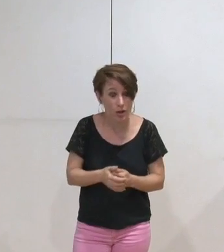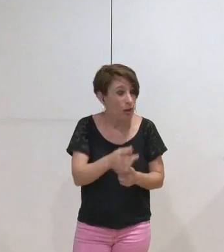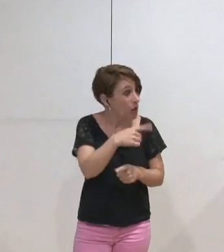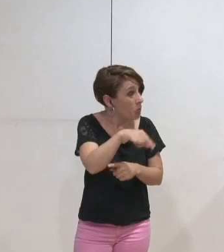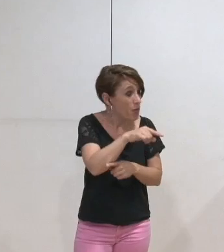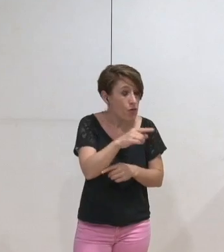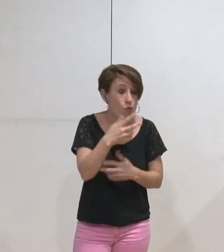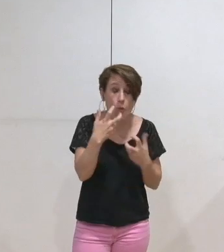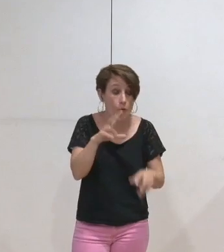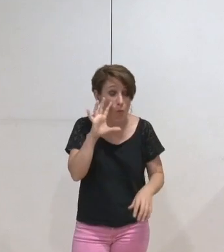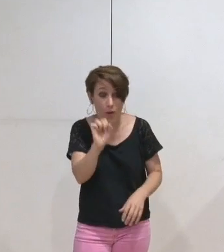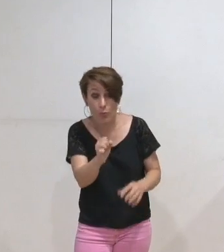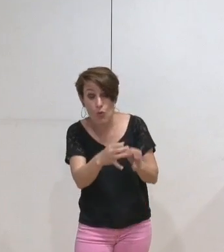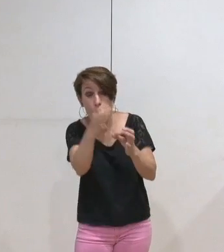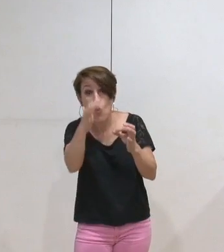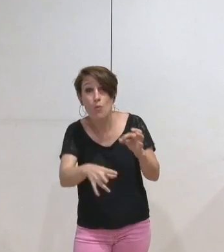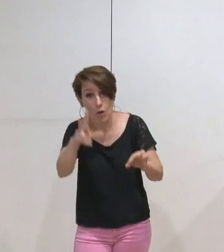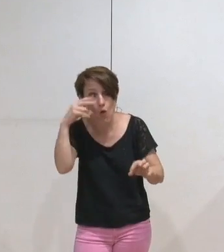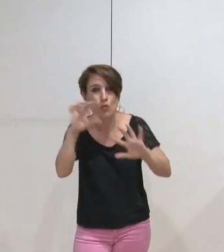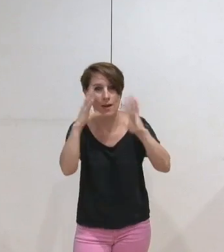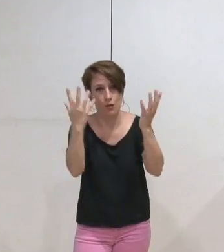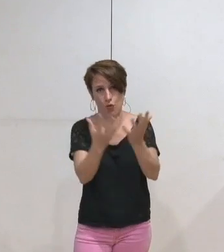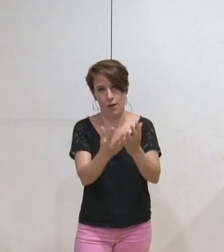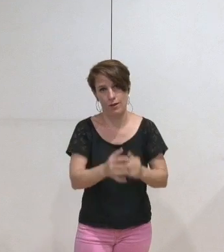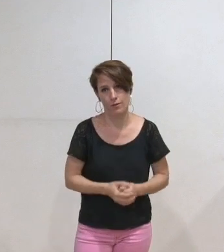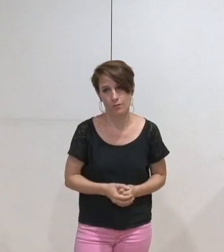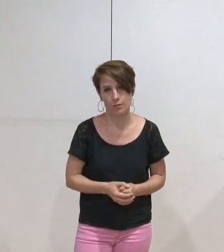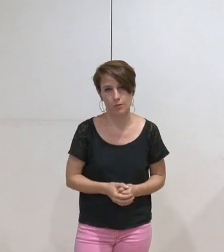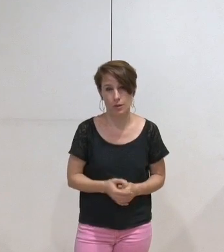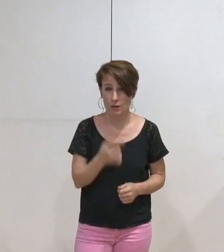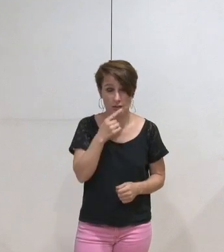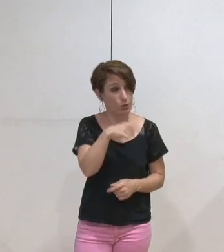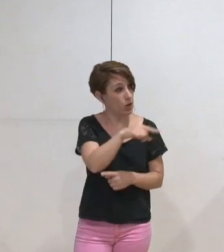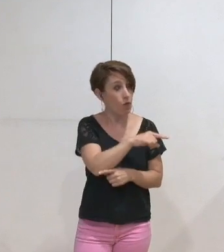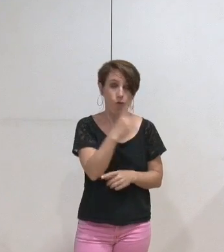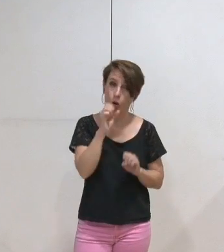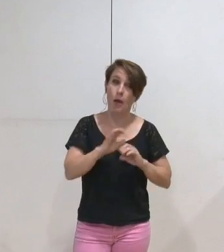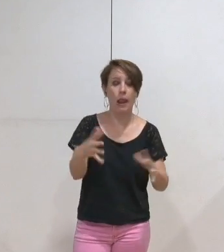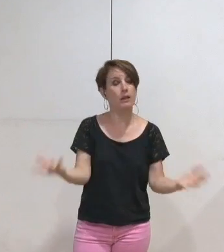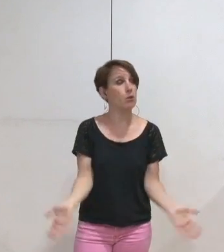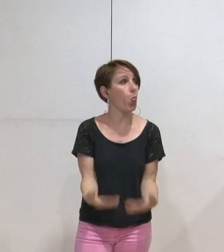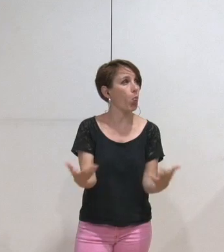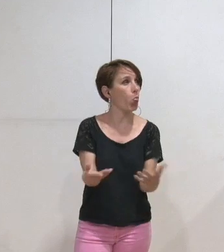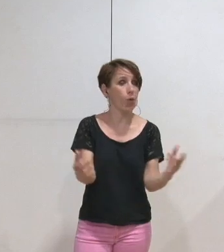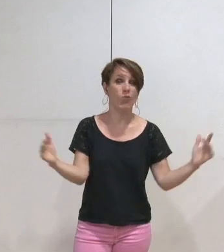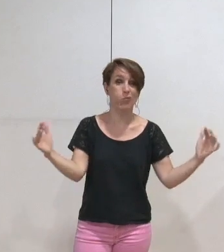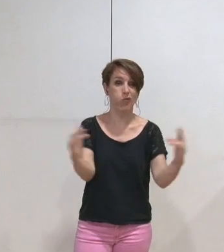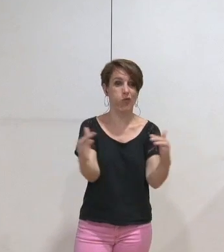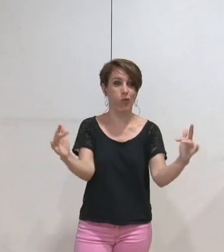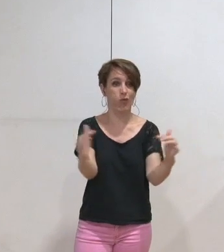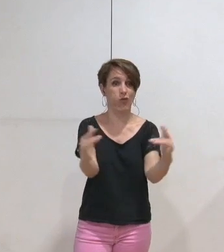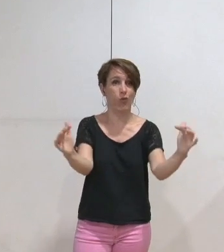votre action termine de découvrir aujourd'hui que sur ce Terrero que vous avez encouragé ont je vous cite